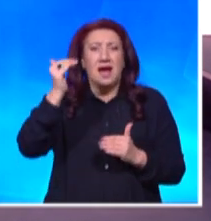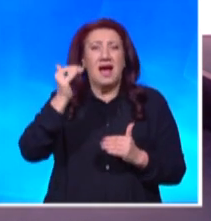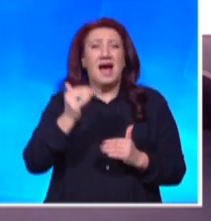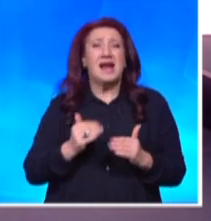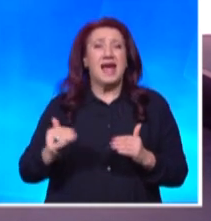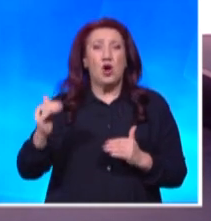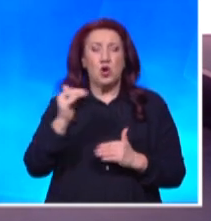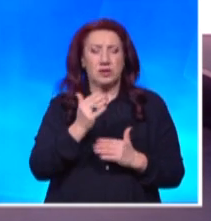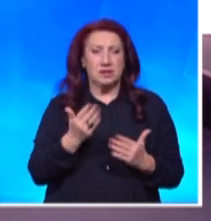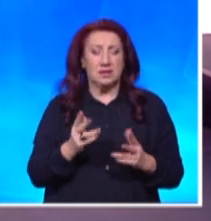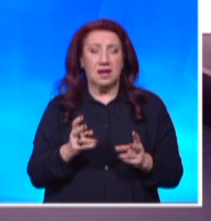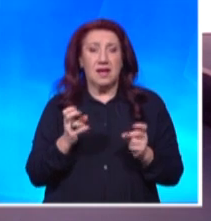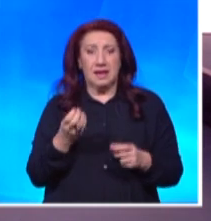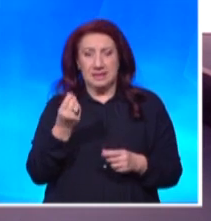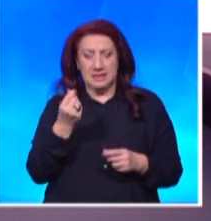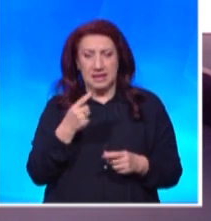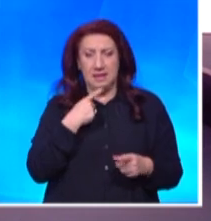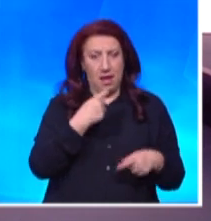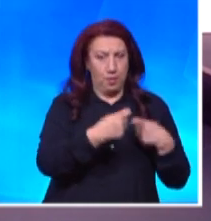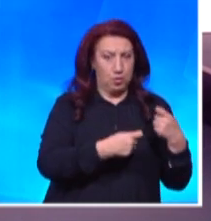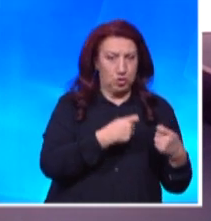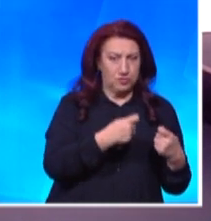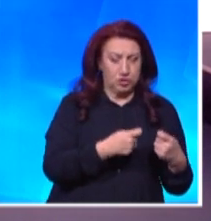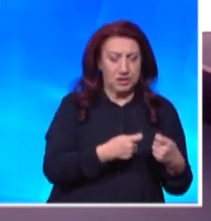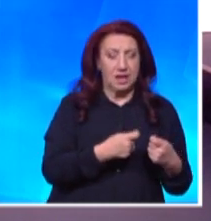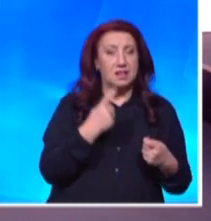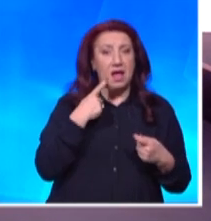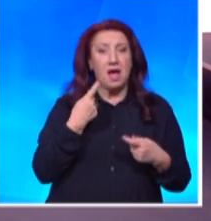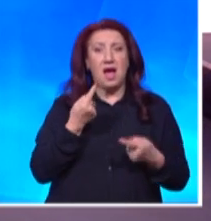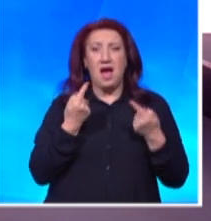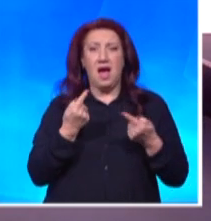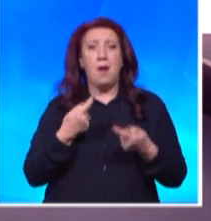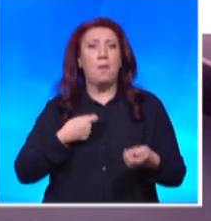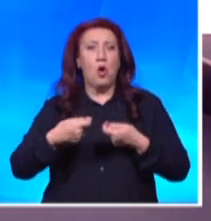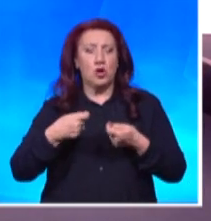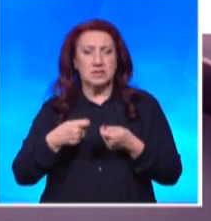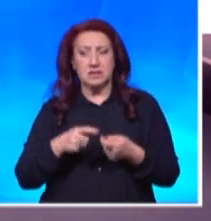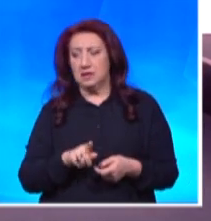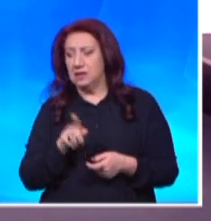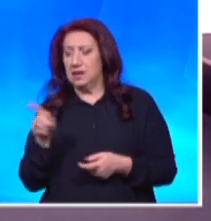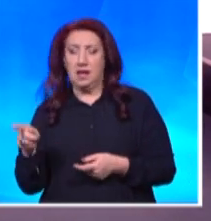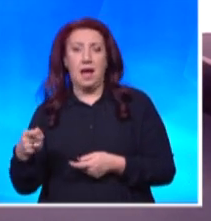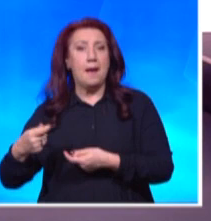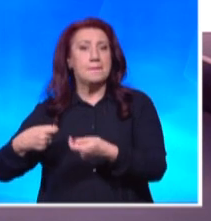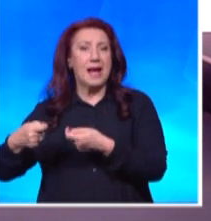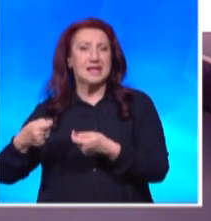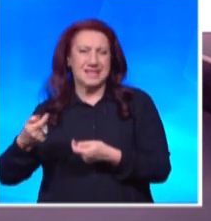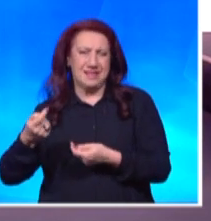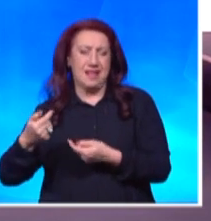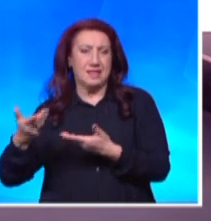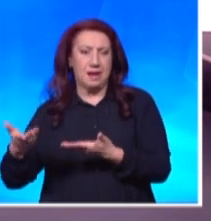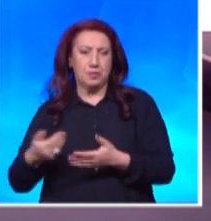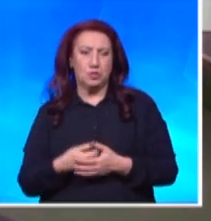от производител през борсите и пазарите до магазините? Въпрос към Кристина Налбантова. Добър вечер!